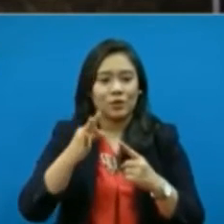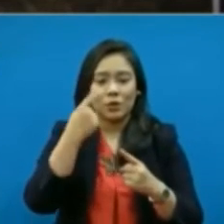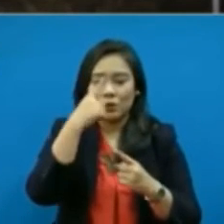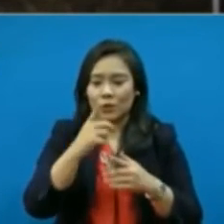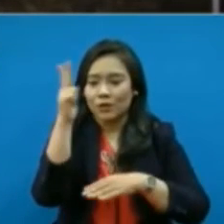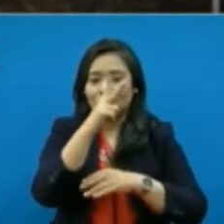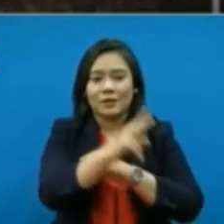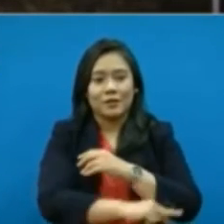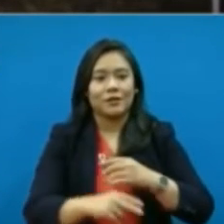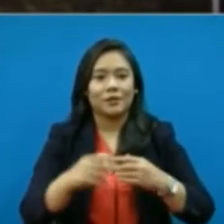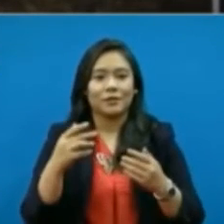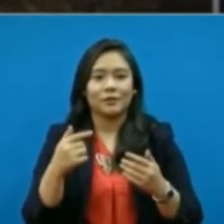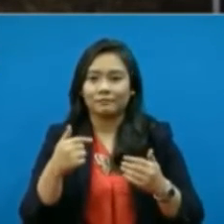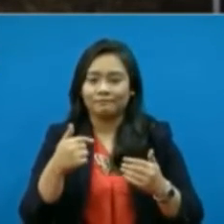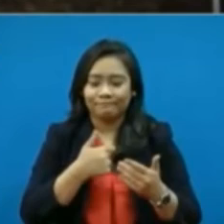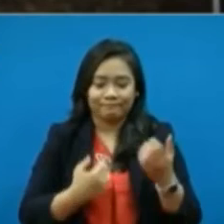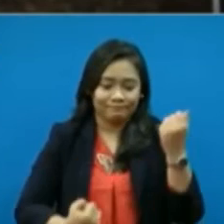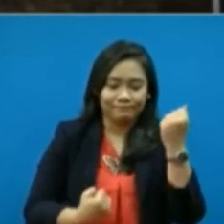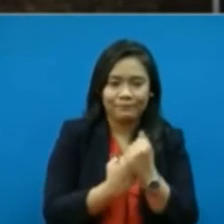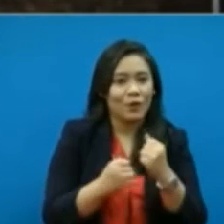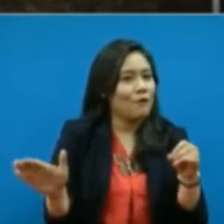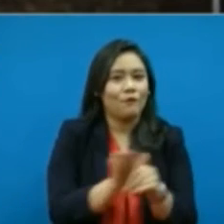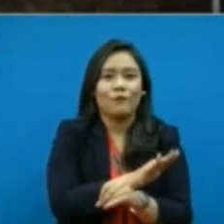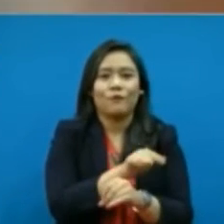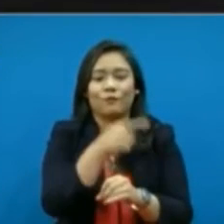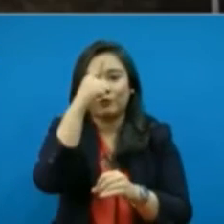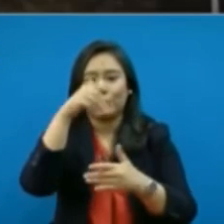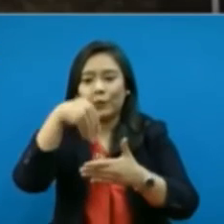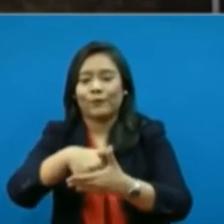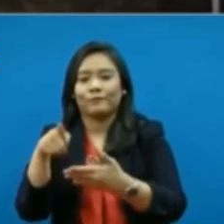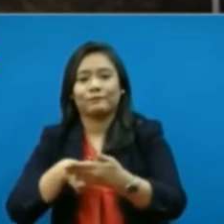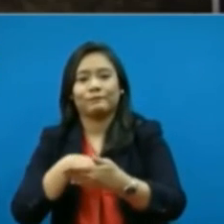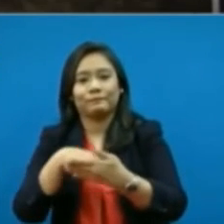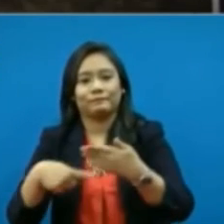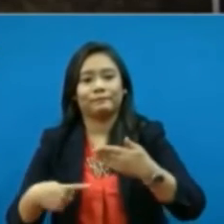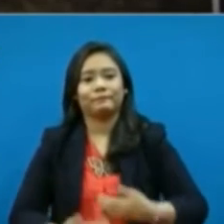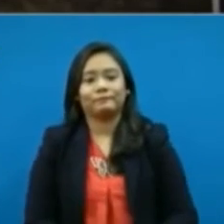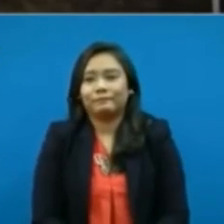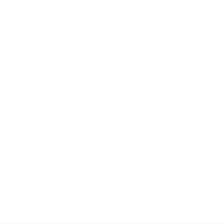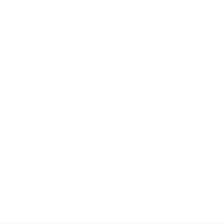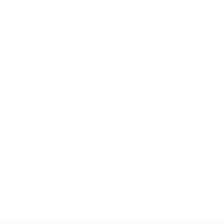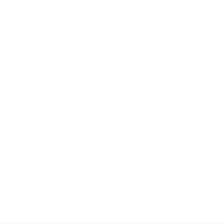Bagi Kerajaan Negeri, kami menyokong penuh pilihan raya kerajaan tempatan.